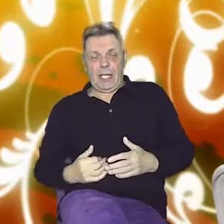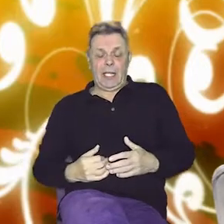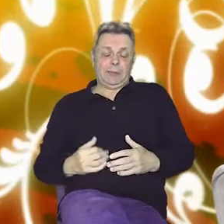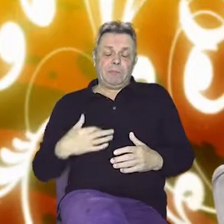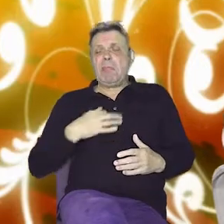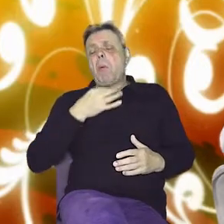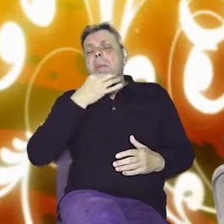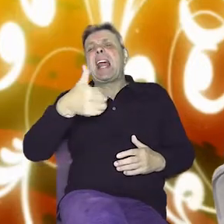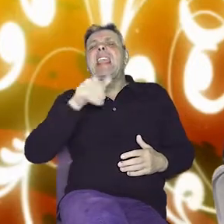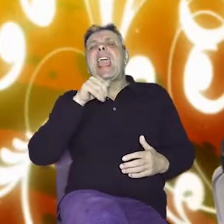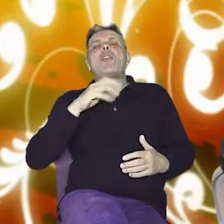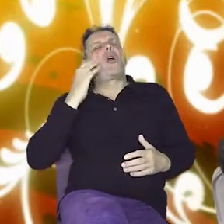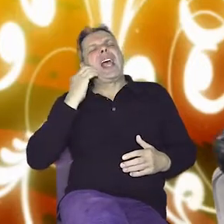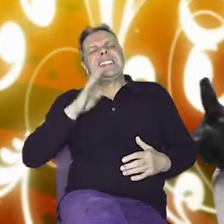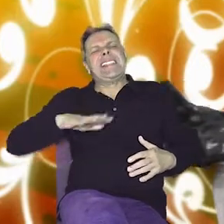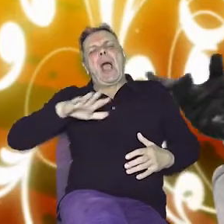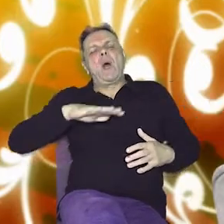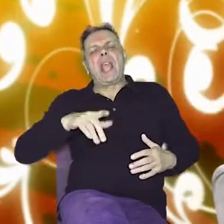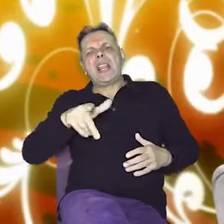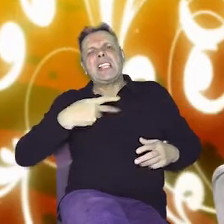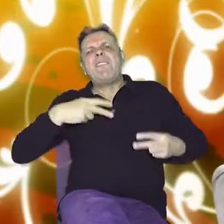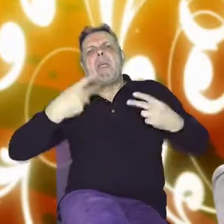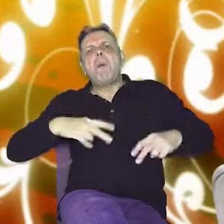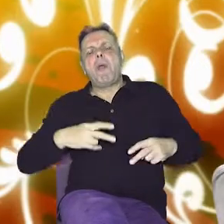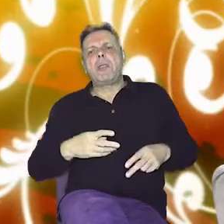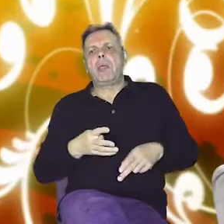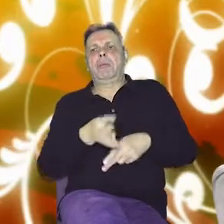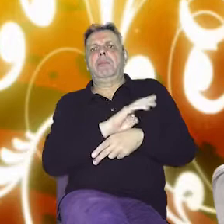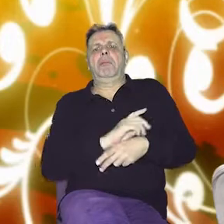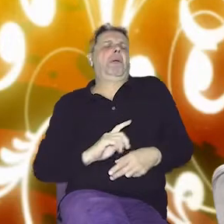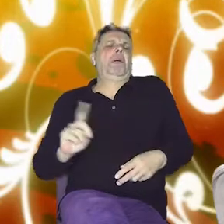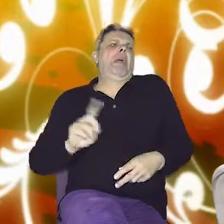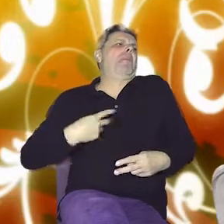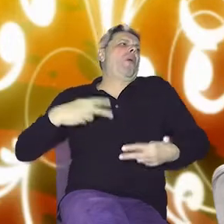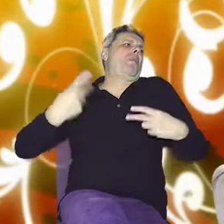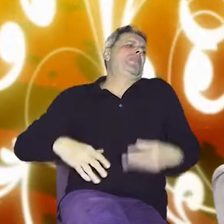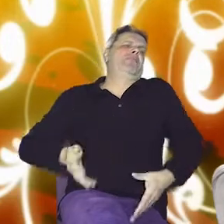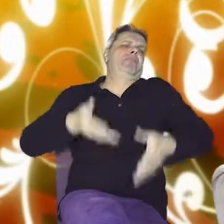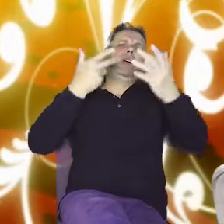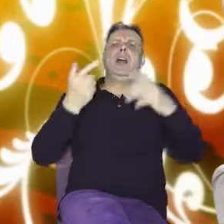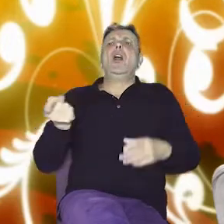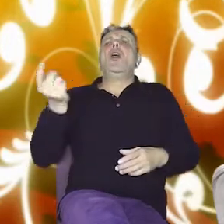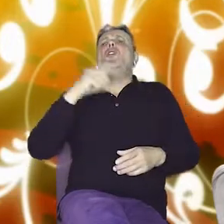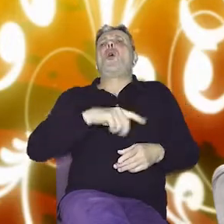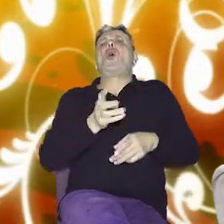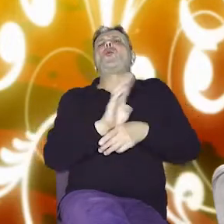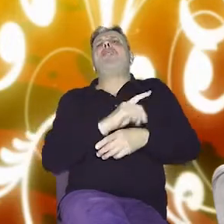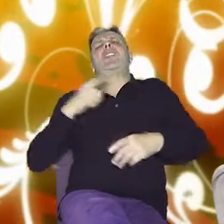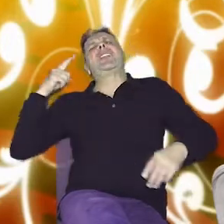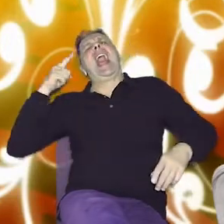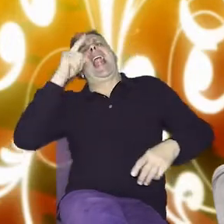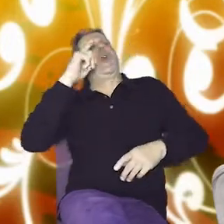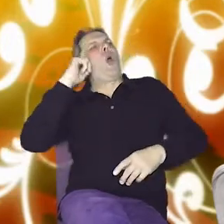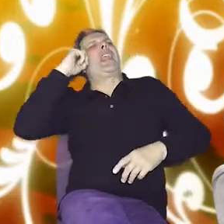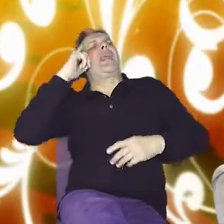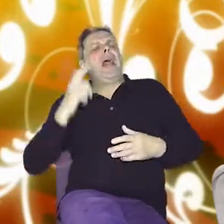jednog Zagorca pitali u jednoj anketi, a vi, jel se vi bojite toga? Kaj se imam bojati? Dok taj COVID dođe do nas, bumo